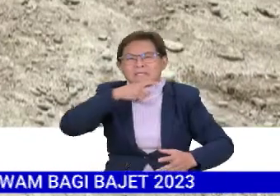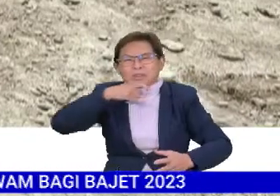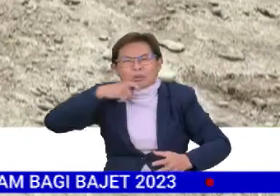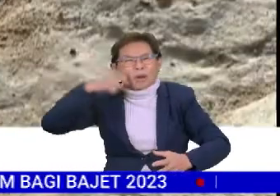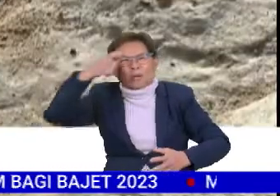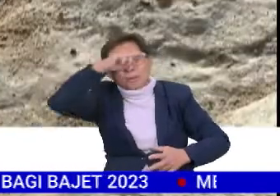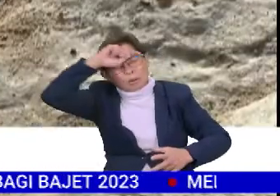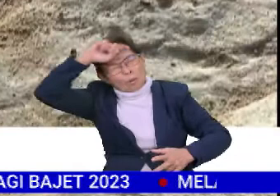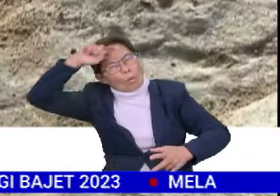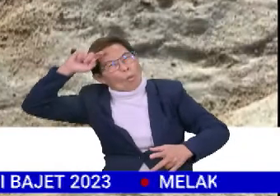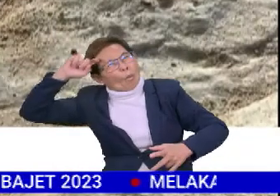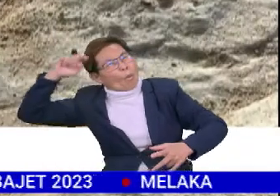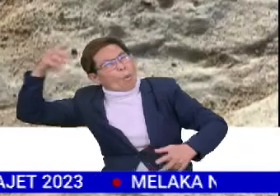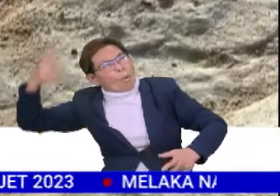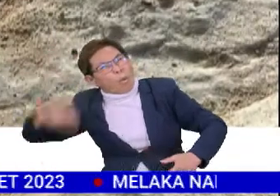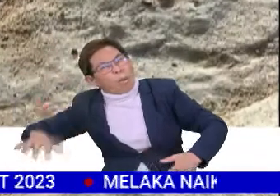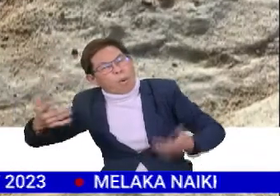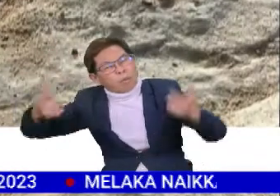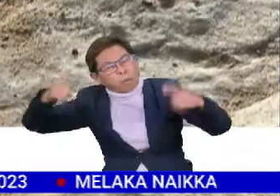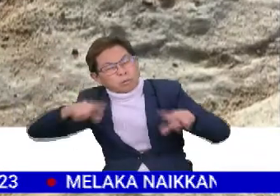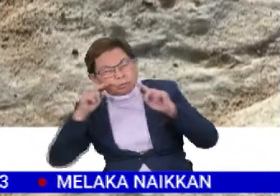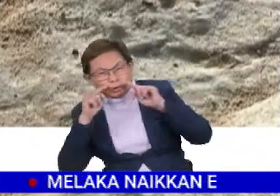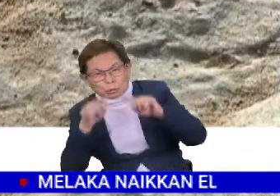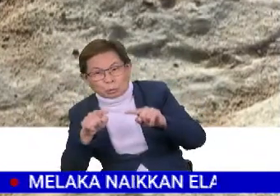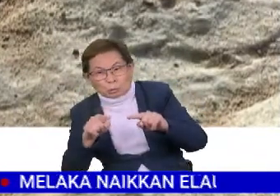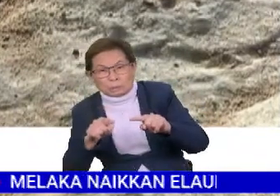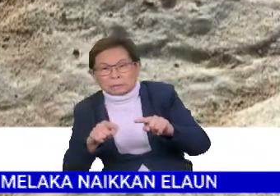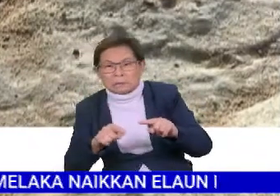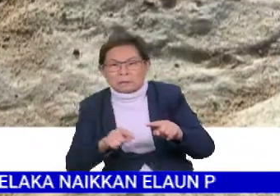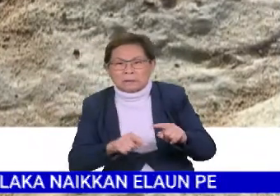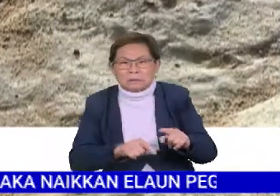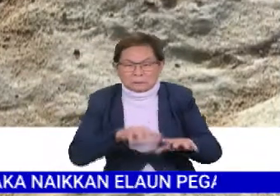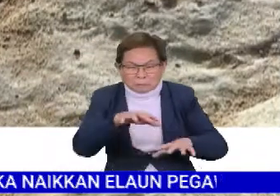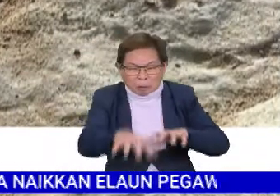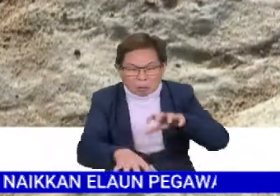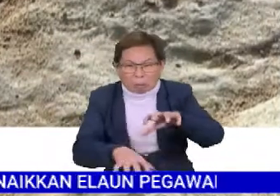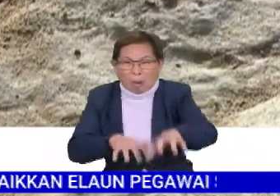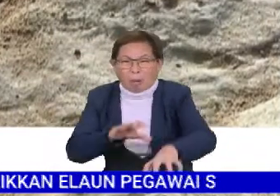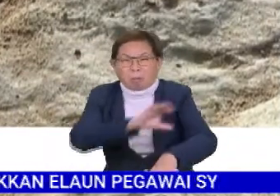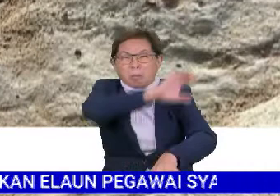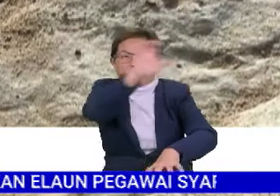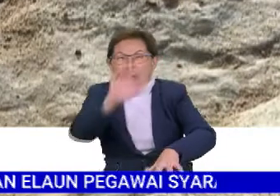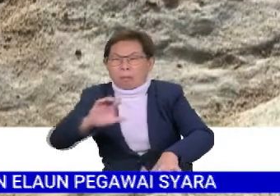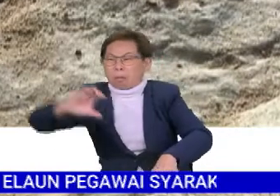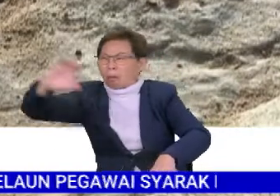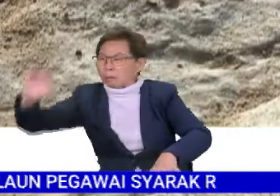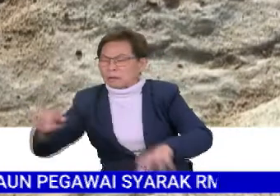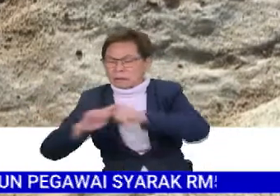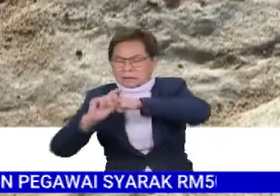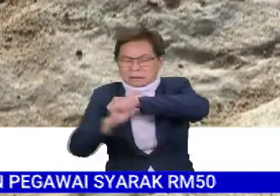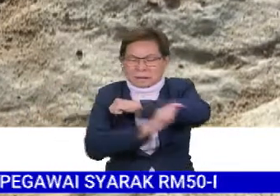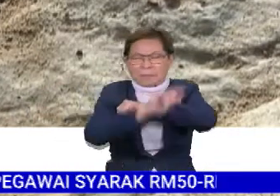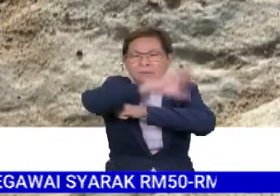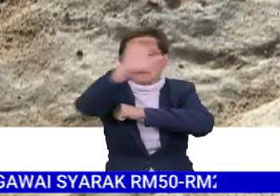susulan kemarau melampau. Kejadian ini telah menampakkan kesan tapak kaki dinosaur di Sungai Palusi di Taman